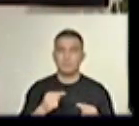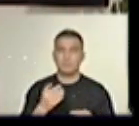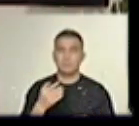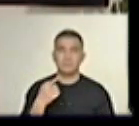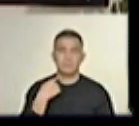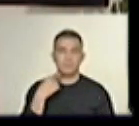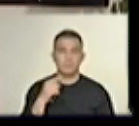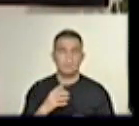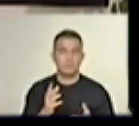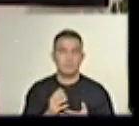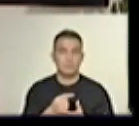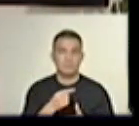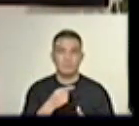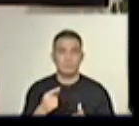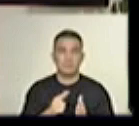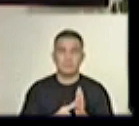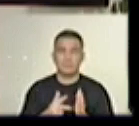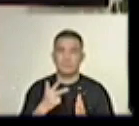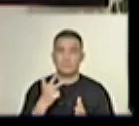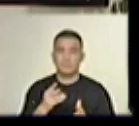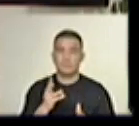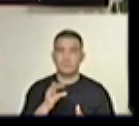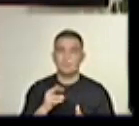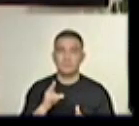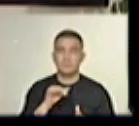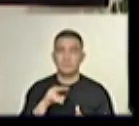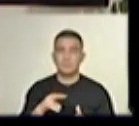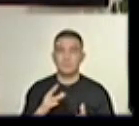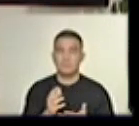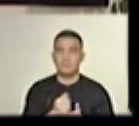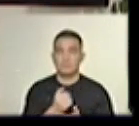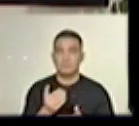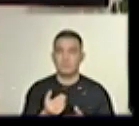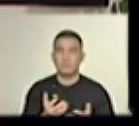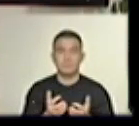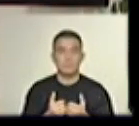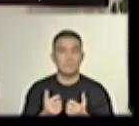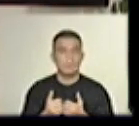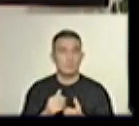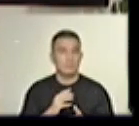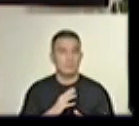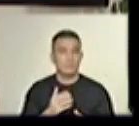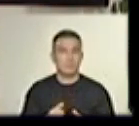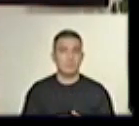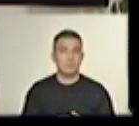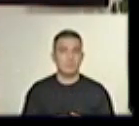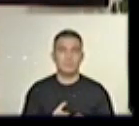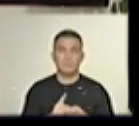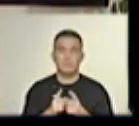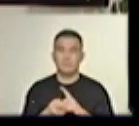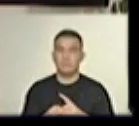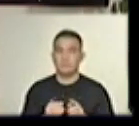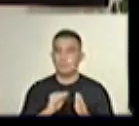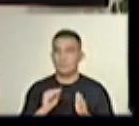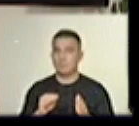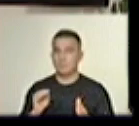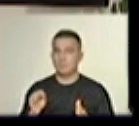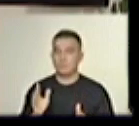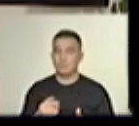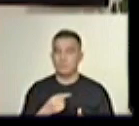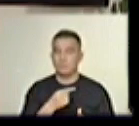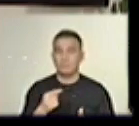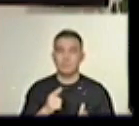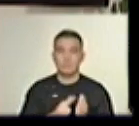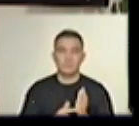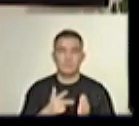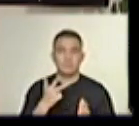toping va -73 ning modulini toping. Hisobladingizmi? O'rniga qo'yamiz. Demak, -73